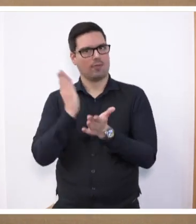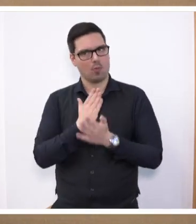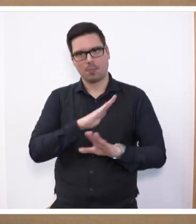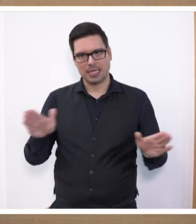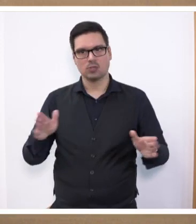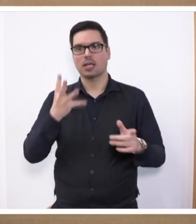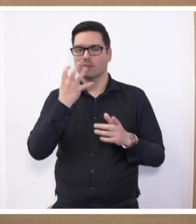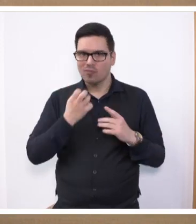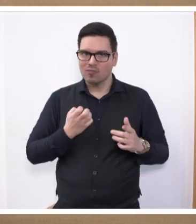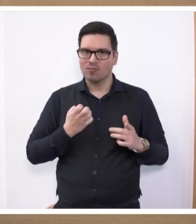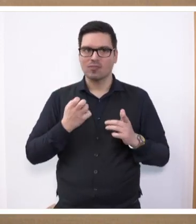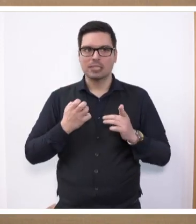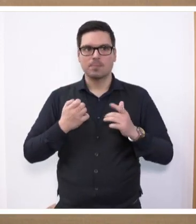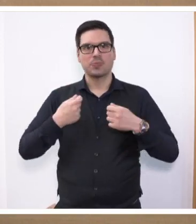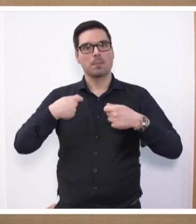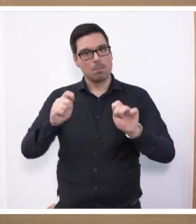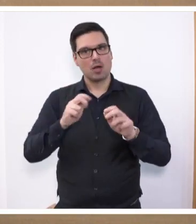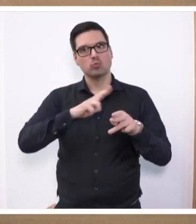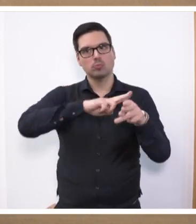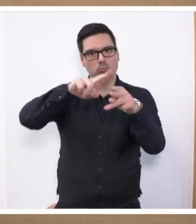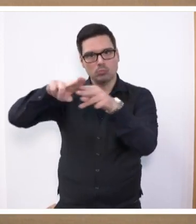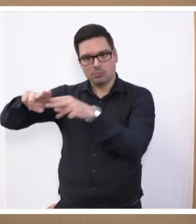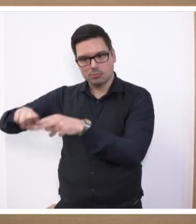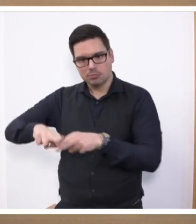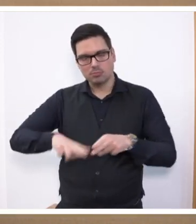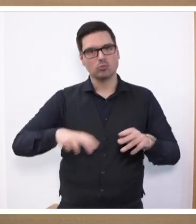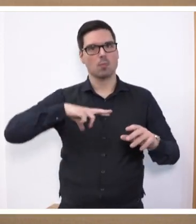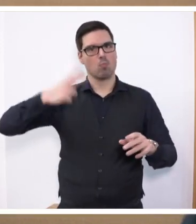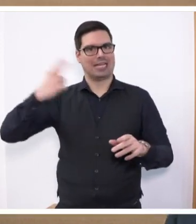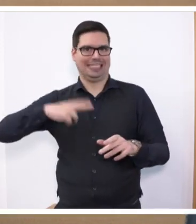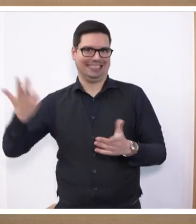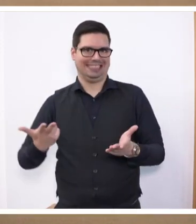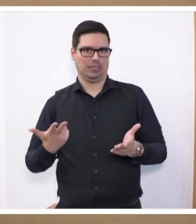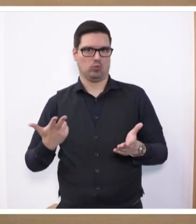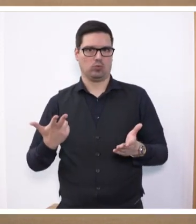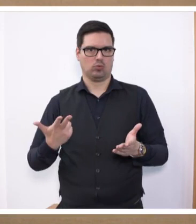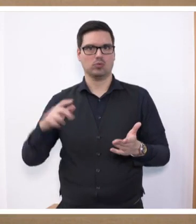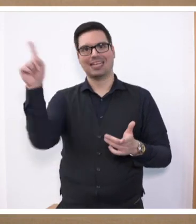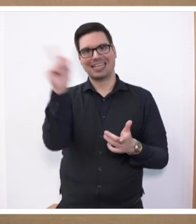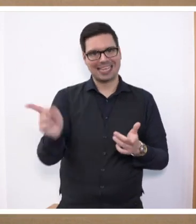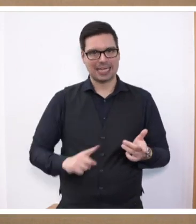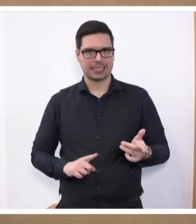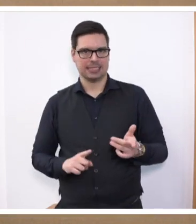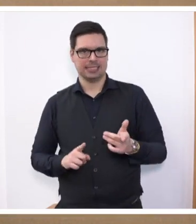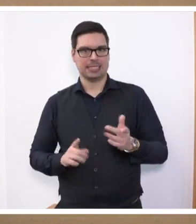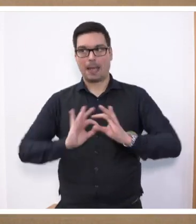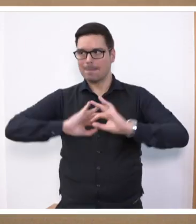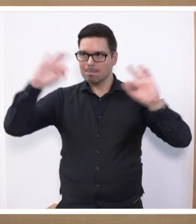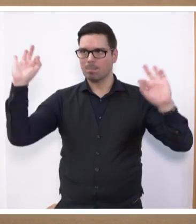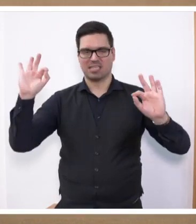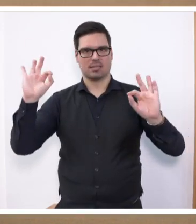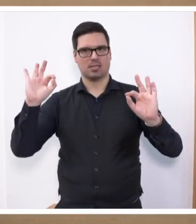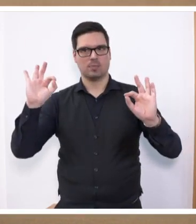Bausteine setzen wir dem Ganzen auch ein Ende. Durch den Ausbau, die Modernisierung und die energetische Ertüchtigung sorgen wir nicht nur